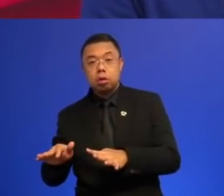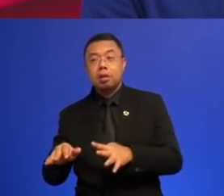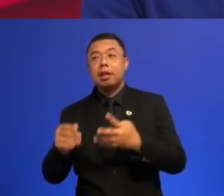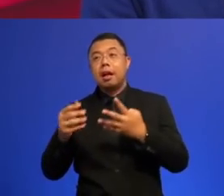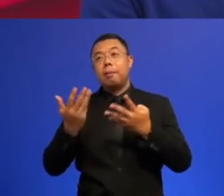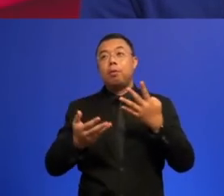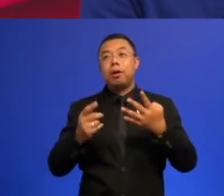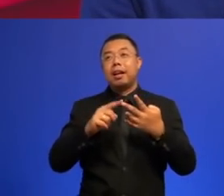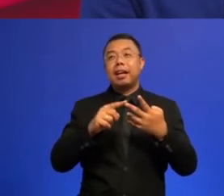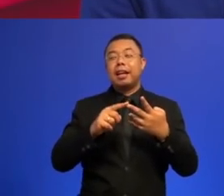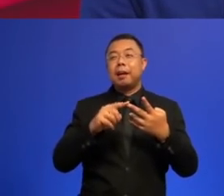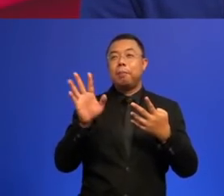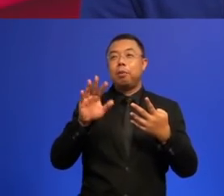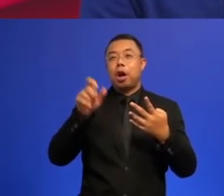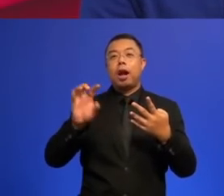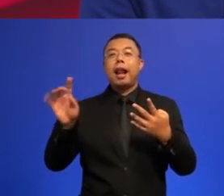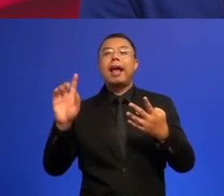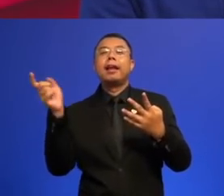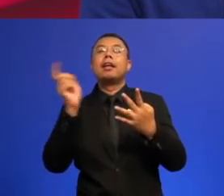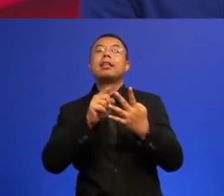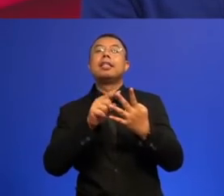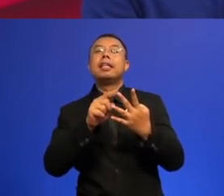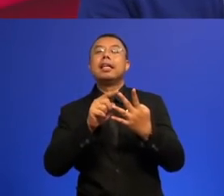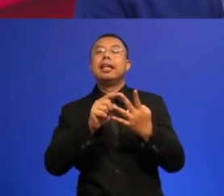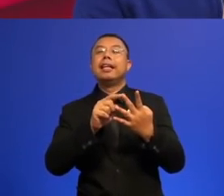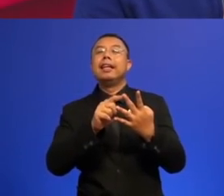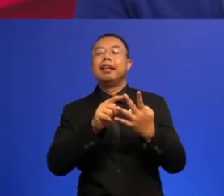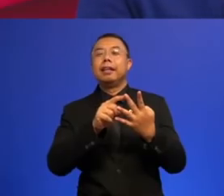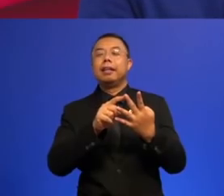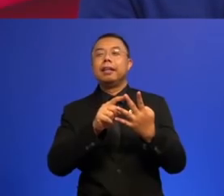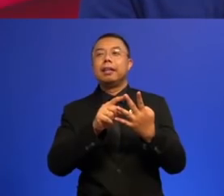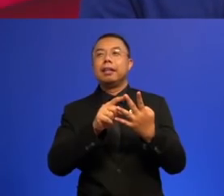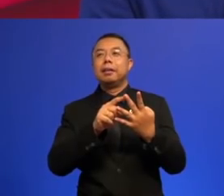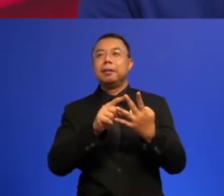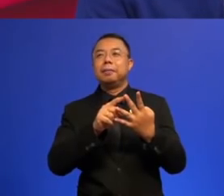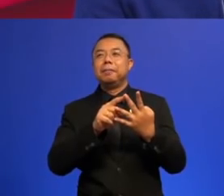kecil kemungkinan dia bukan orang lain kecuali si Duda. Si Duda. Oke,